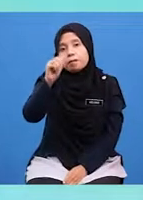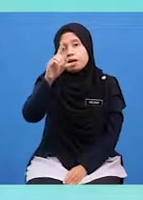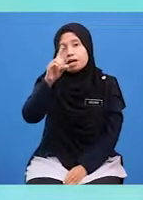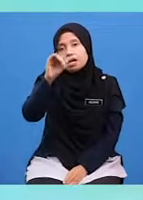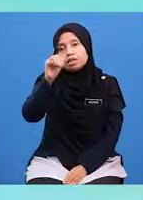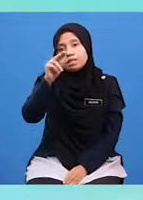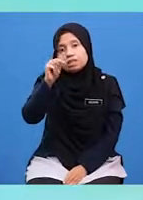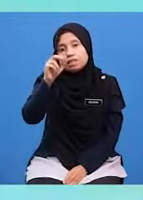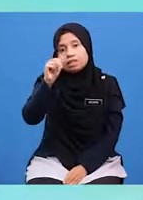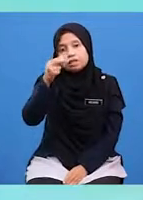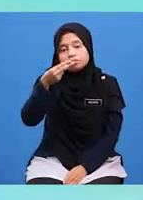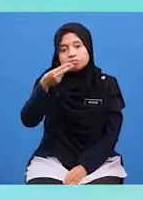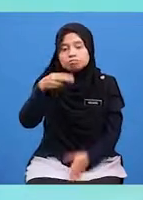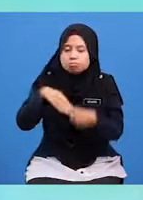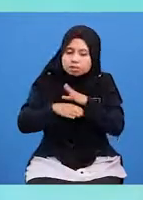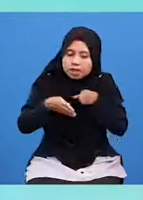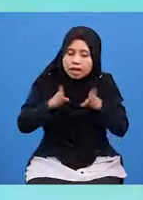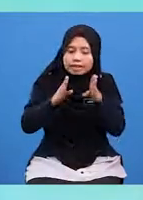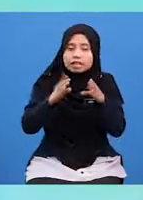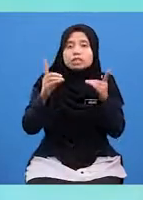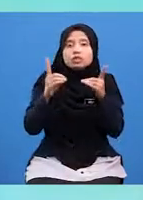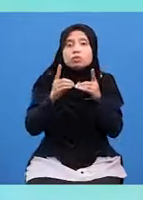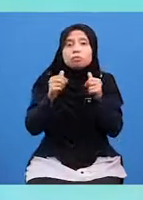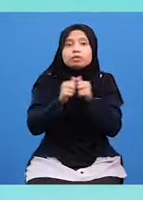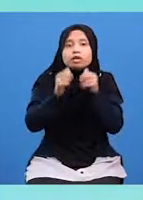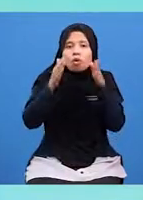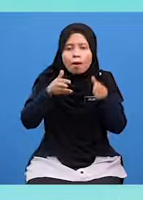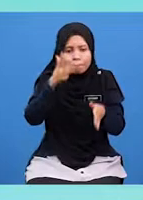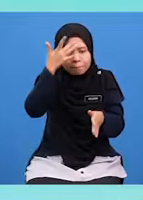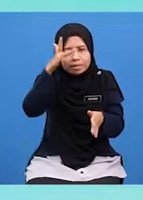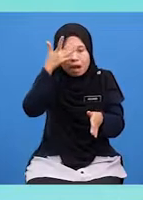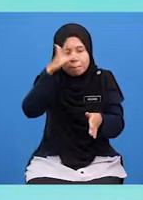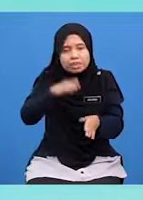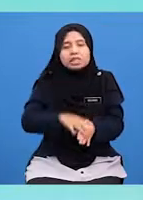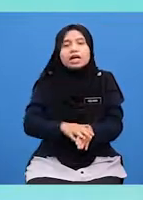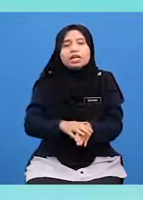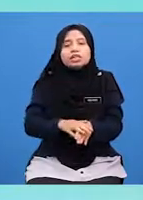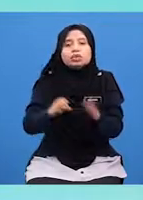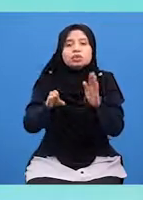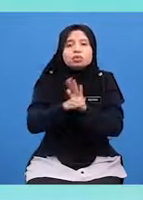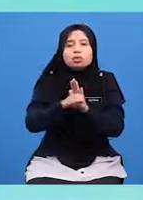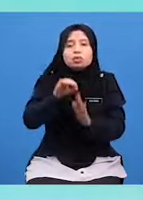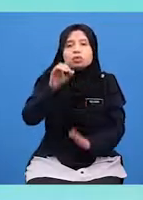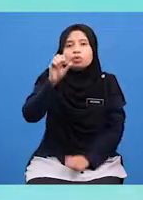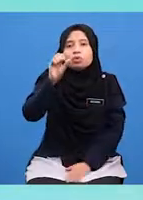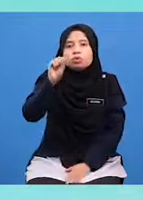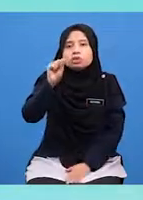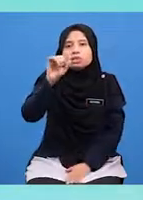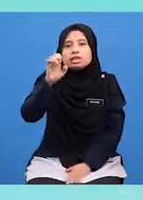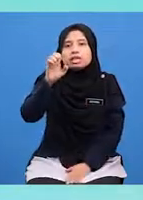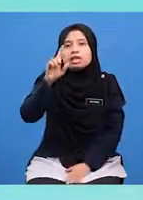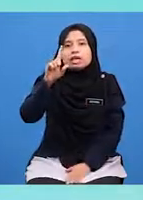Dalam perjalanan ini, beliau bertemu dengan banyak para ulama dan ilmuwan seperti Syekh Al-Abbas dan Ibnu